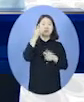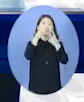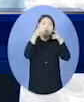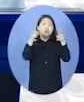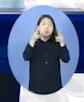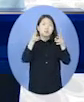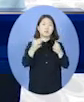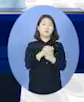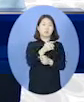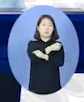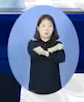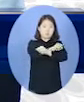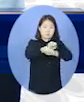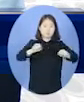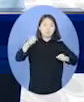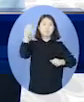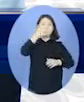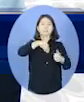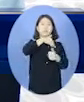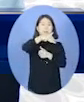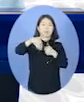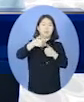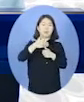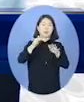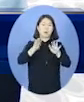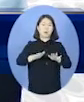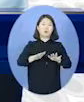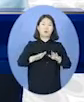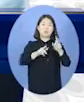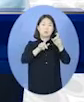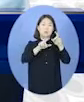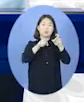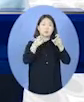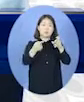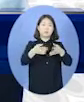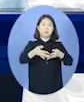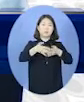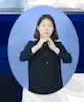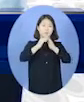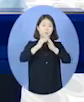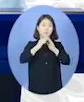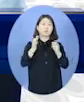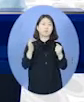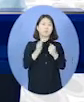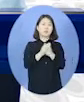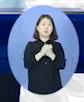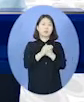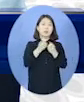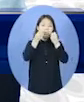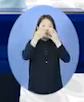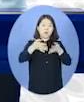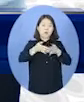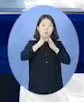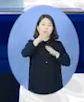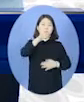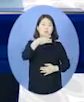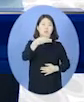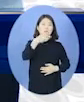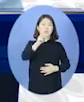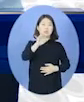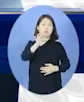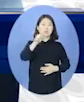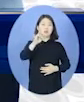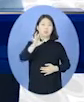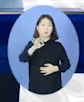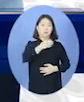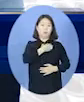쾌적한 민원실과 다목적실 등이 마련됐습니다. 오는 11월 1일 개청식을 갖는다니까요. 새로 건립된